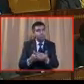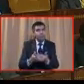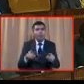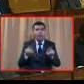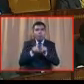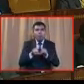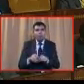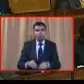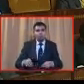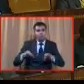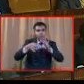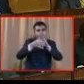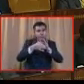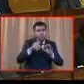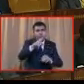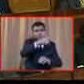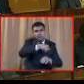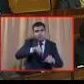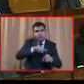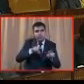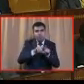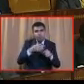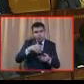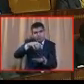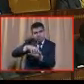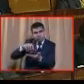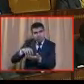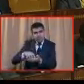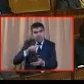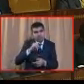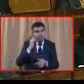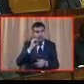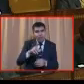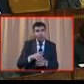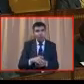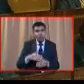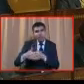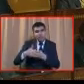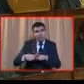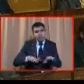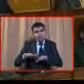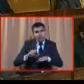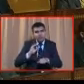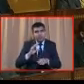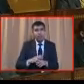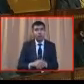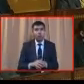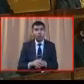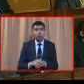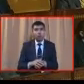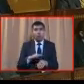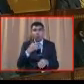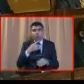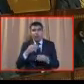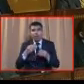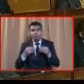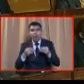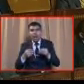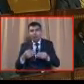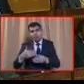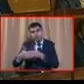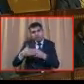دائرة أنزي، جامعة أنزي تفروت للمولود عبر المتن، وفي دائرة تفروت